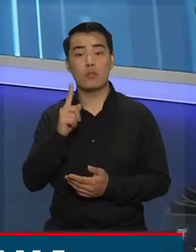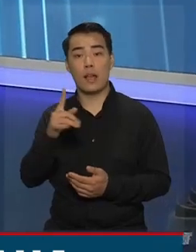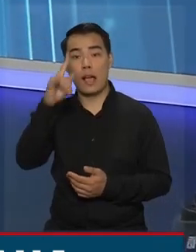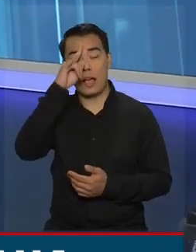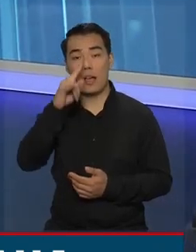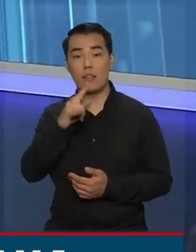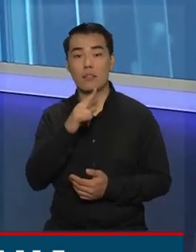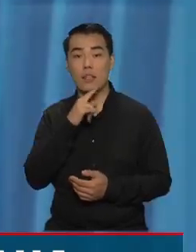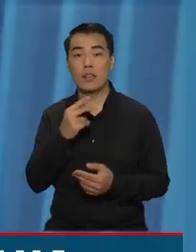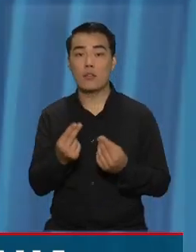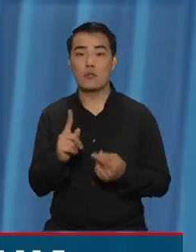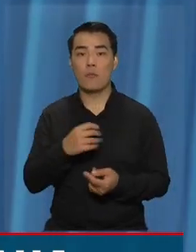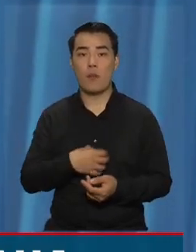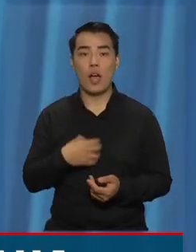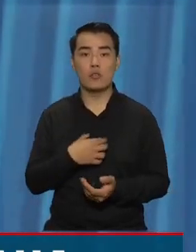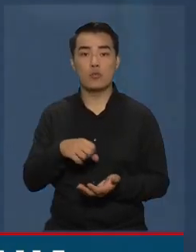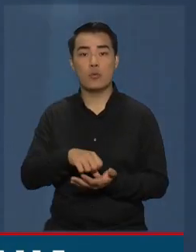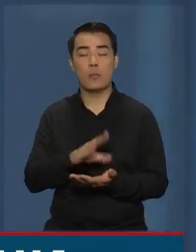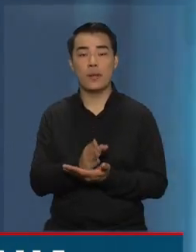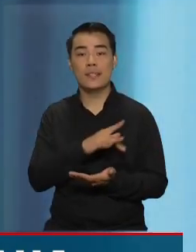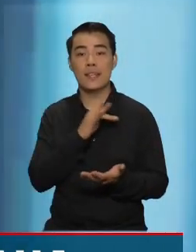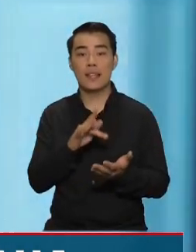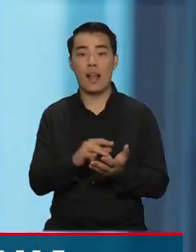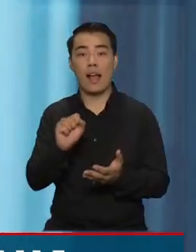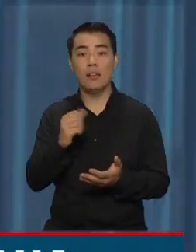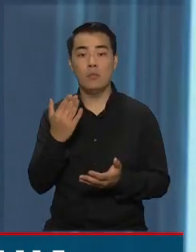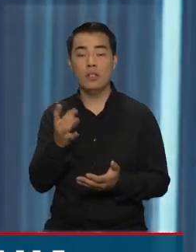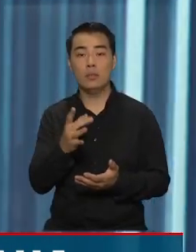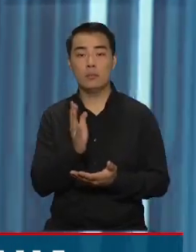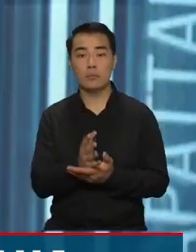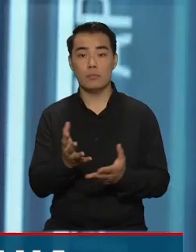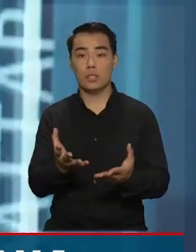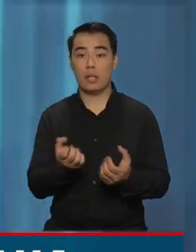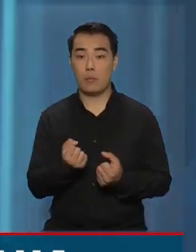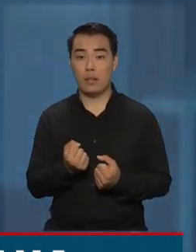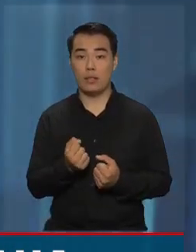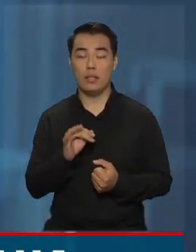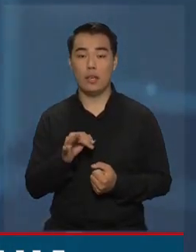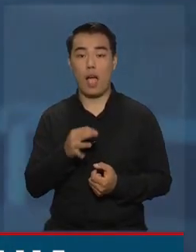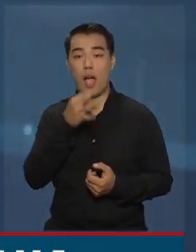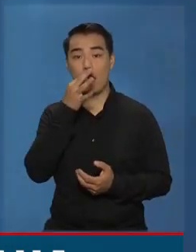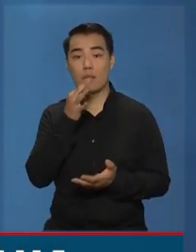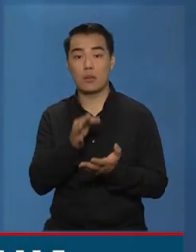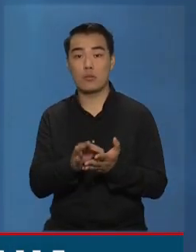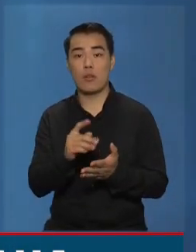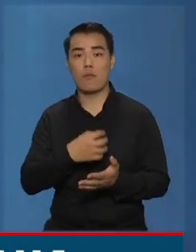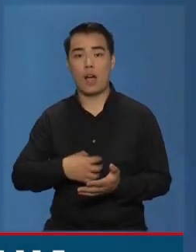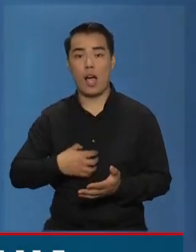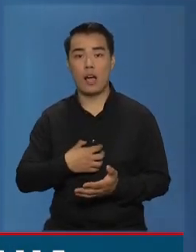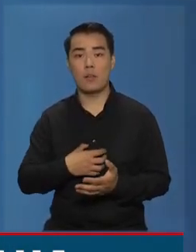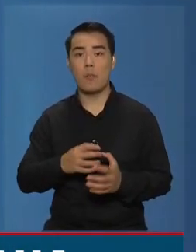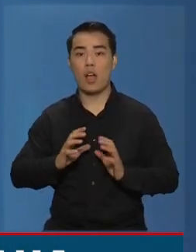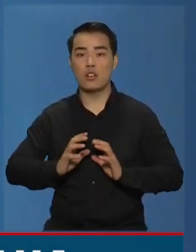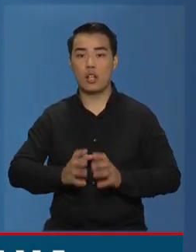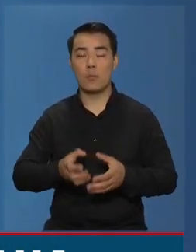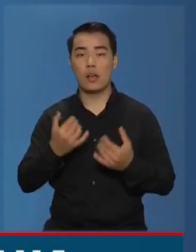Казахстан играет там ключевую роль, да, в центральноазиатском регионе. Он принимает и озвучивает очень важные и